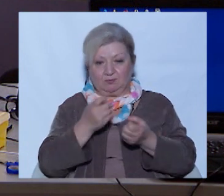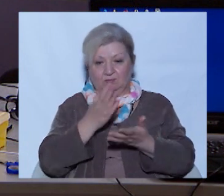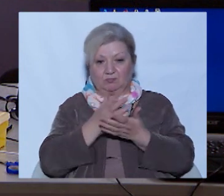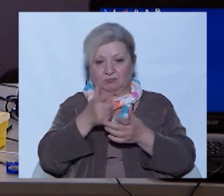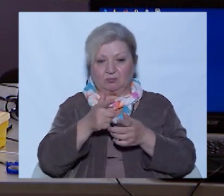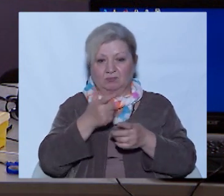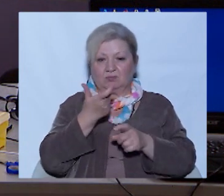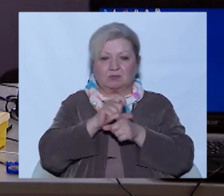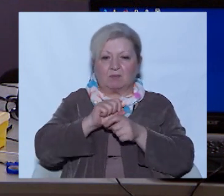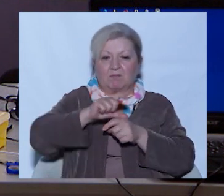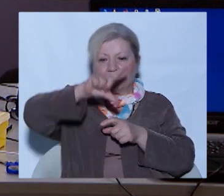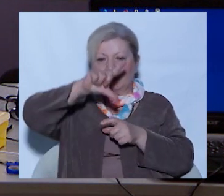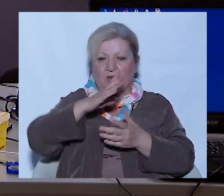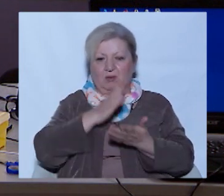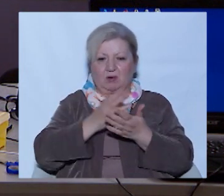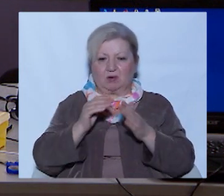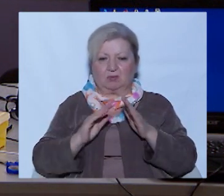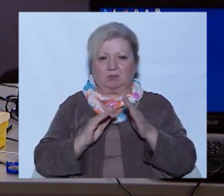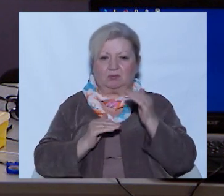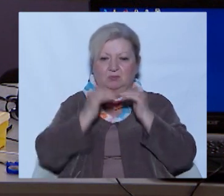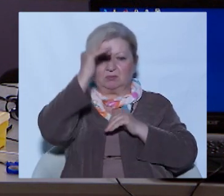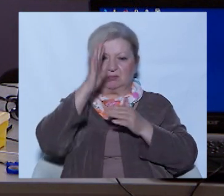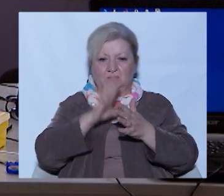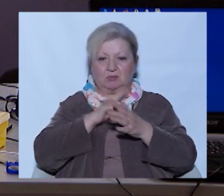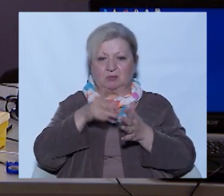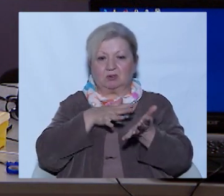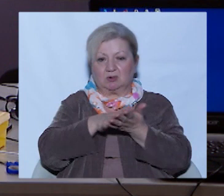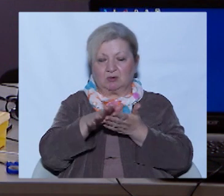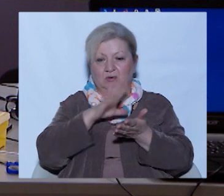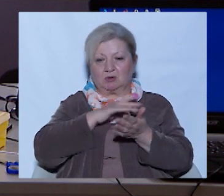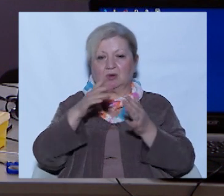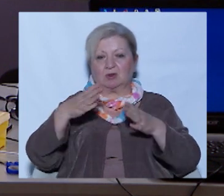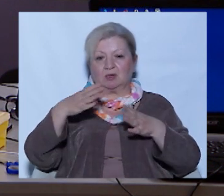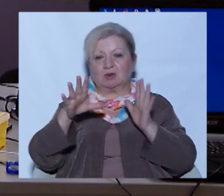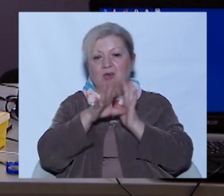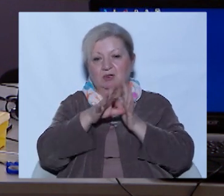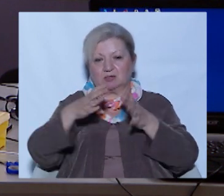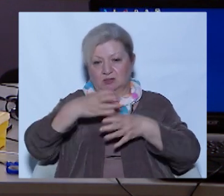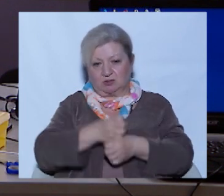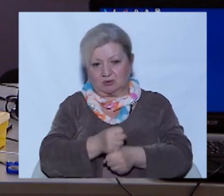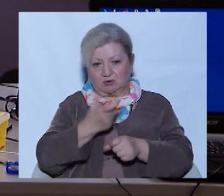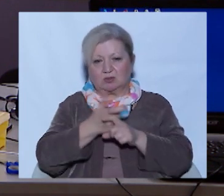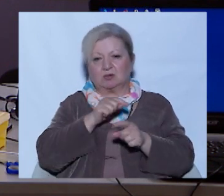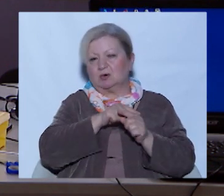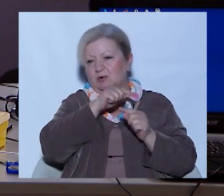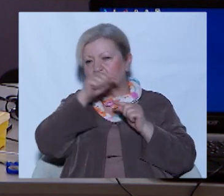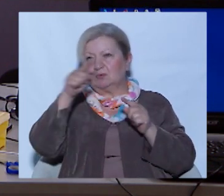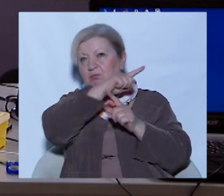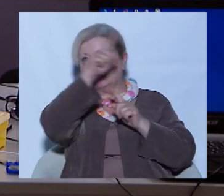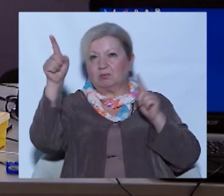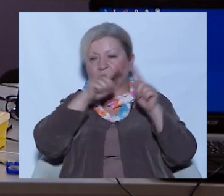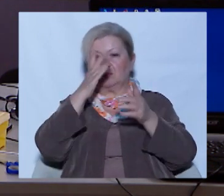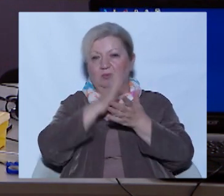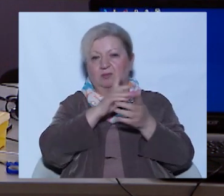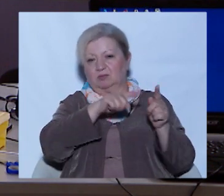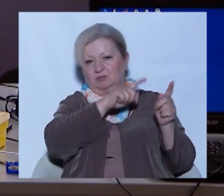მომენტში მაქსიმალურად არის აწეული ძაბვა, რის ხარჯზეც არის დენი შემცირებული. ძალიან დიდ მანძილზე